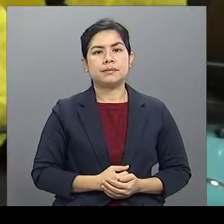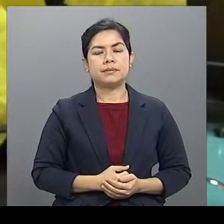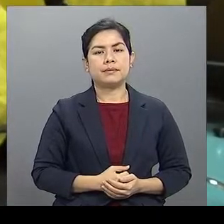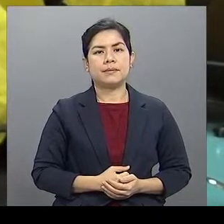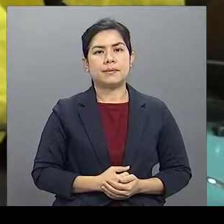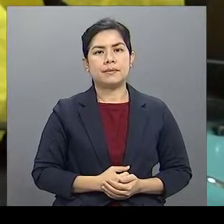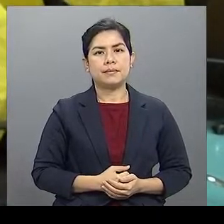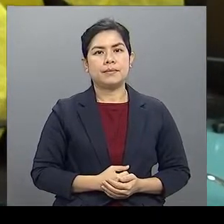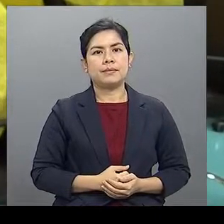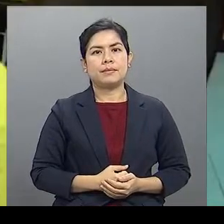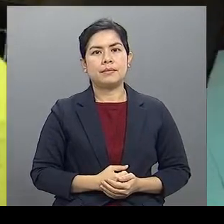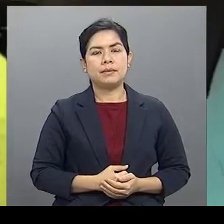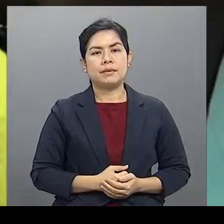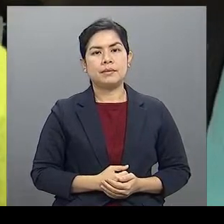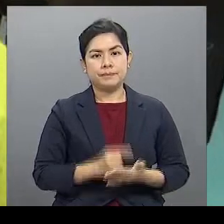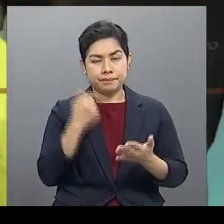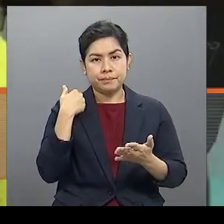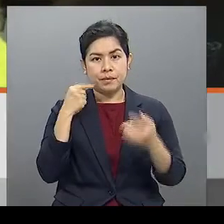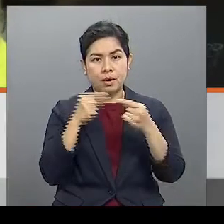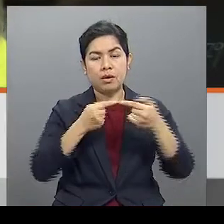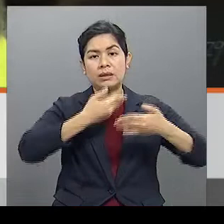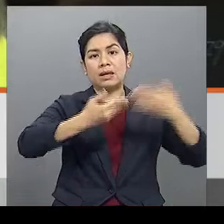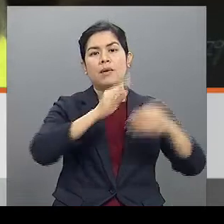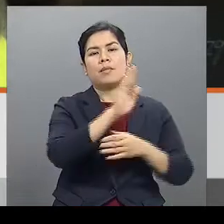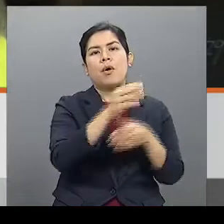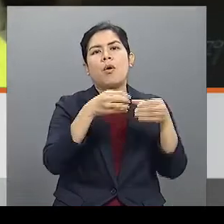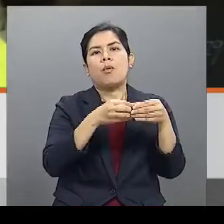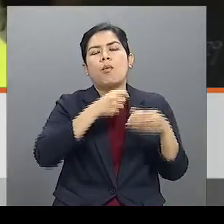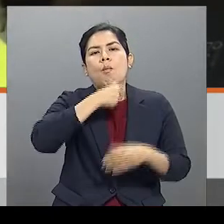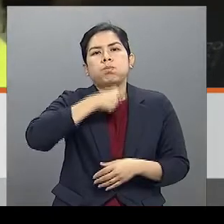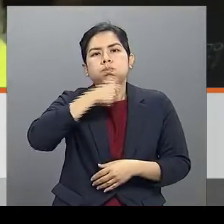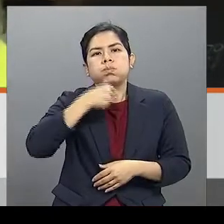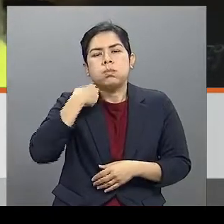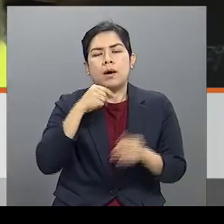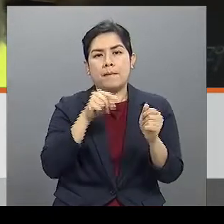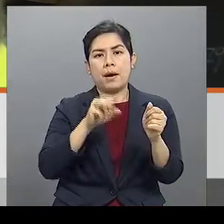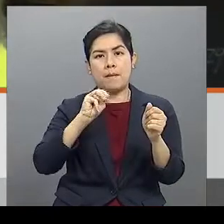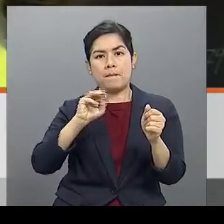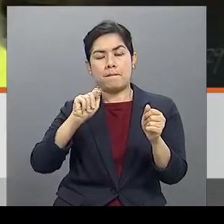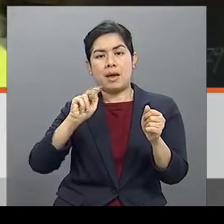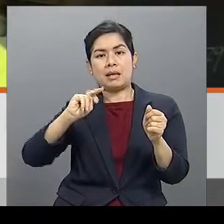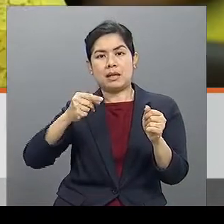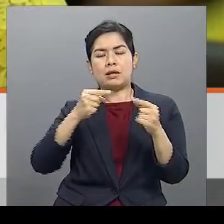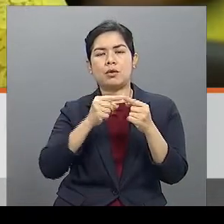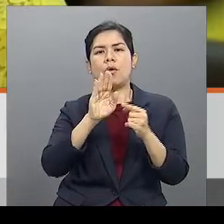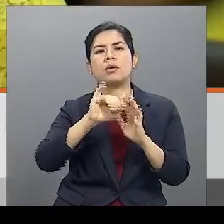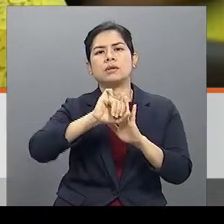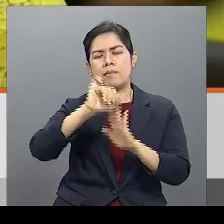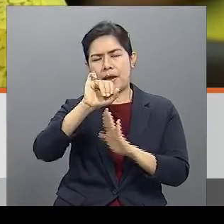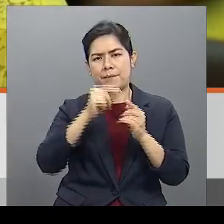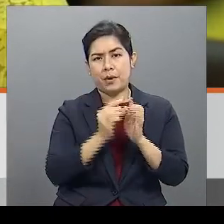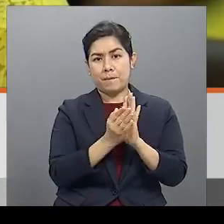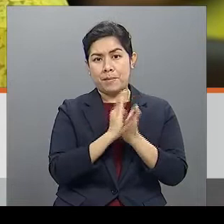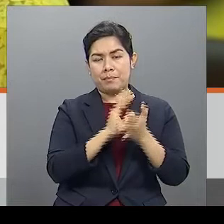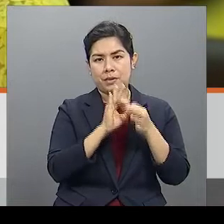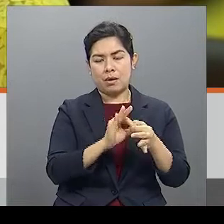หนึ่งในกิจกรรมของสถานสงเคราะห์คนชราวัยทองนิเวศอำเภอแม่แตงจังหวัดเชียงใหม่ที่ปรับเปลี่ยนจากกิจกรรมกลางแจ้งมาทำกิจก